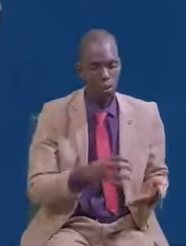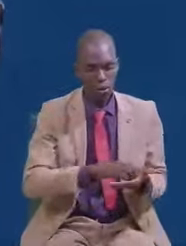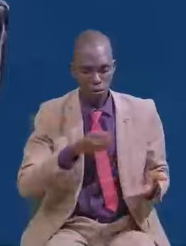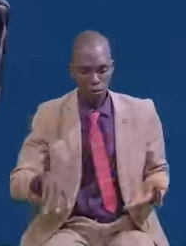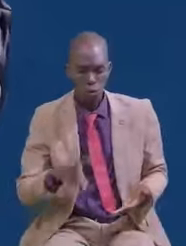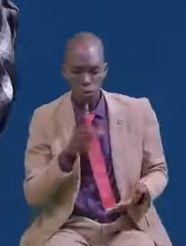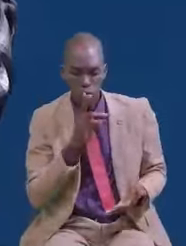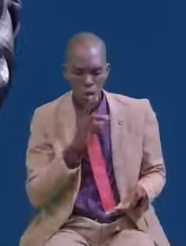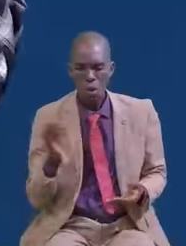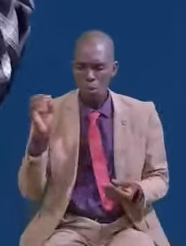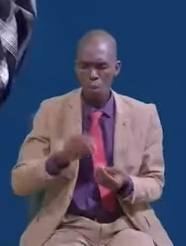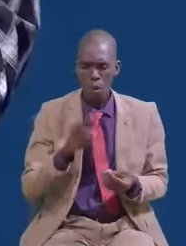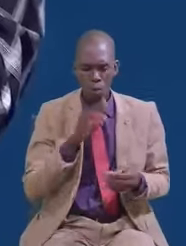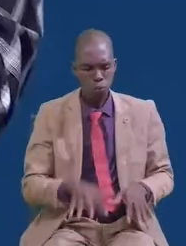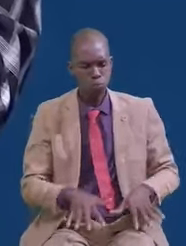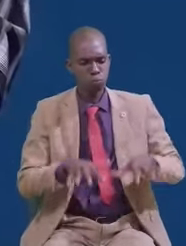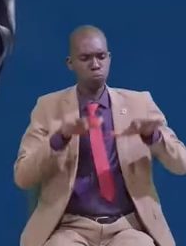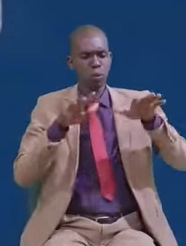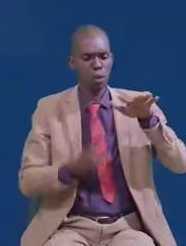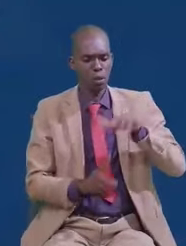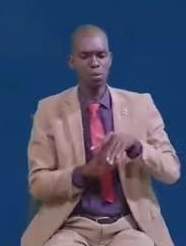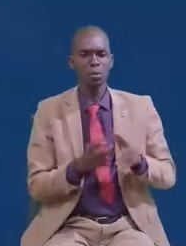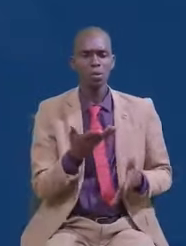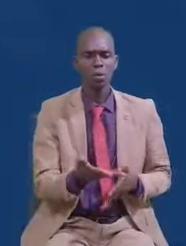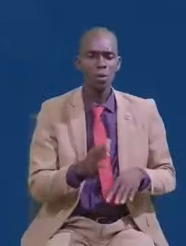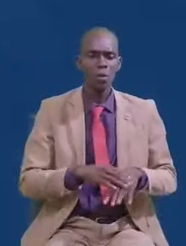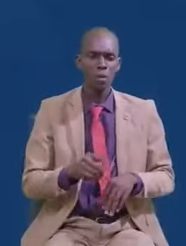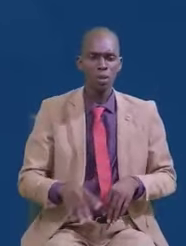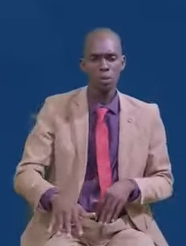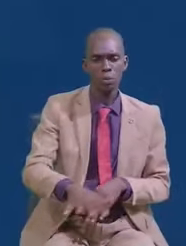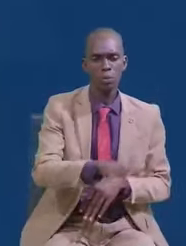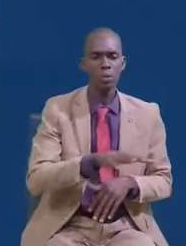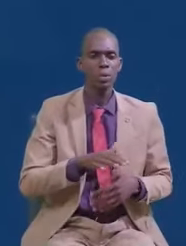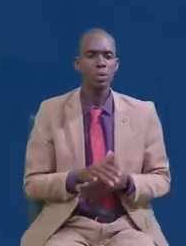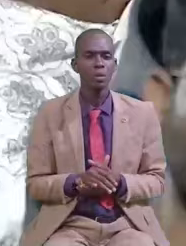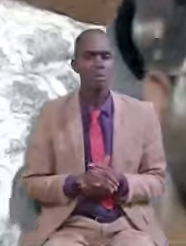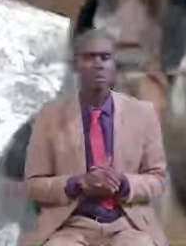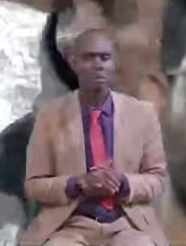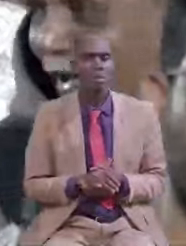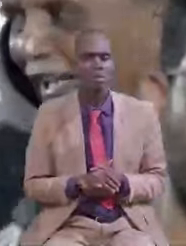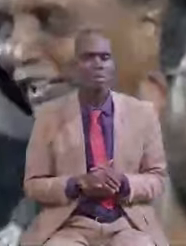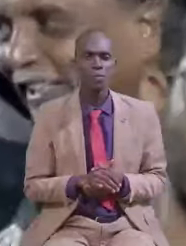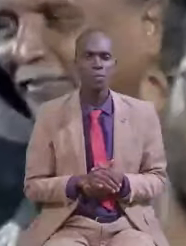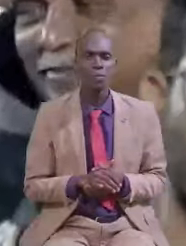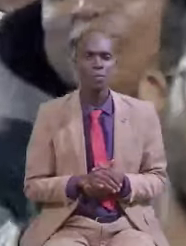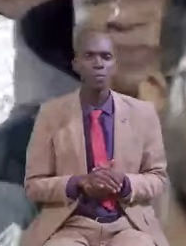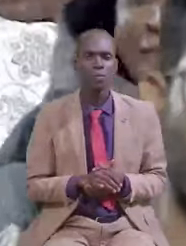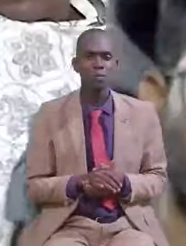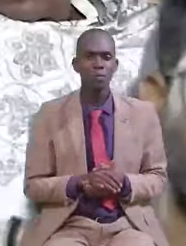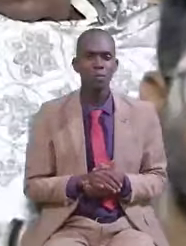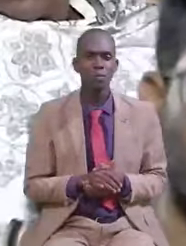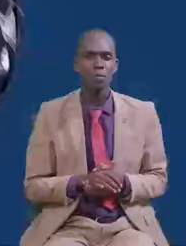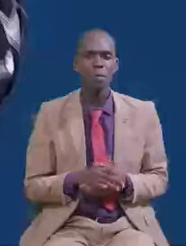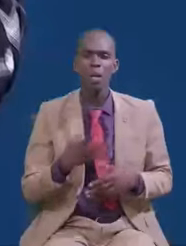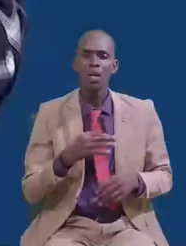Comme on essaie d'évacuer de l'eau et nettoyer tout là, il y a d'autres eaux ailleurs qui viennent. Et Christ